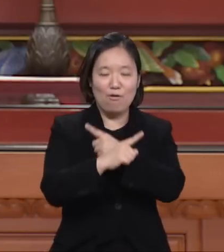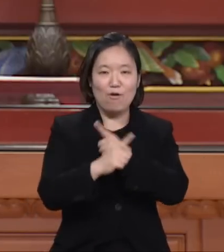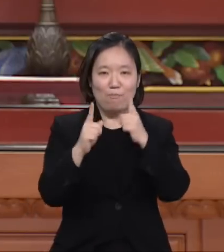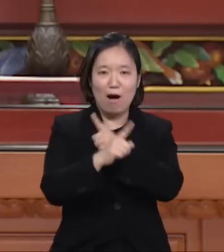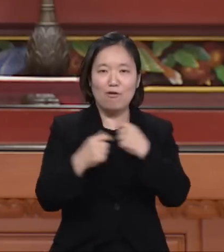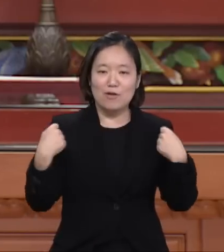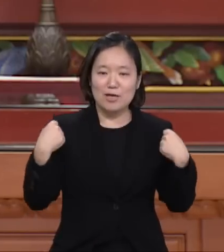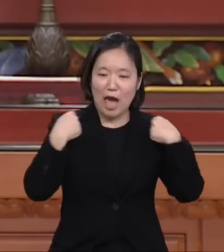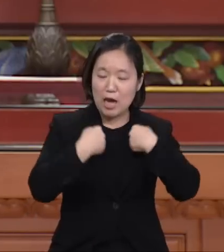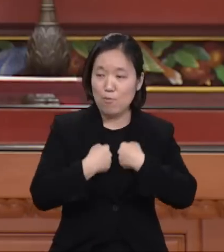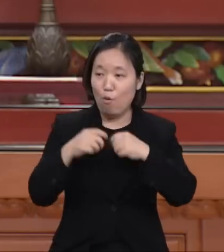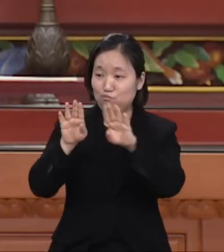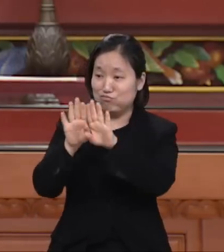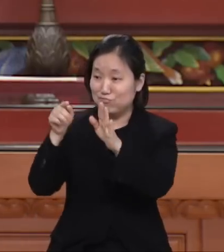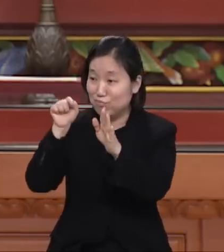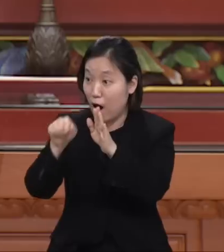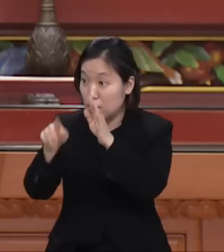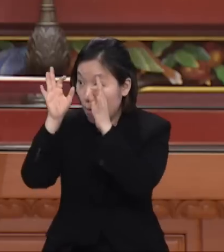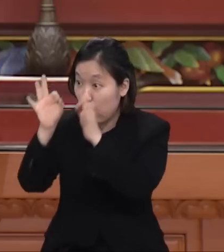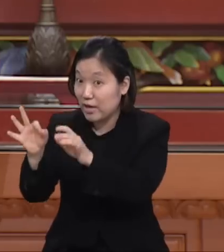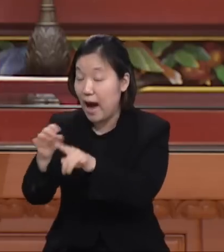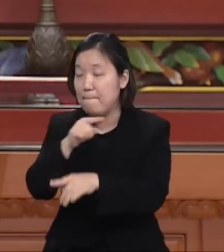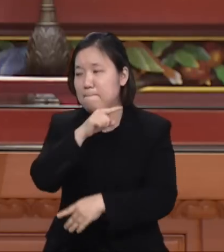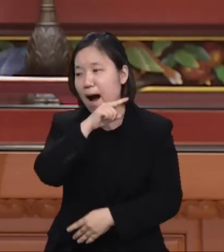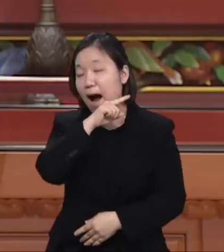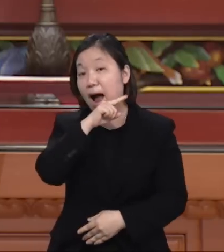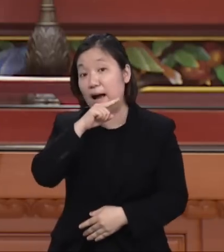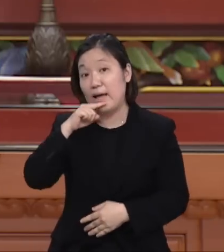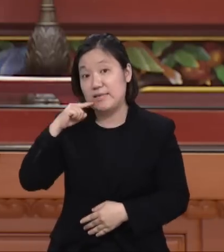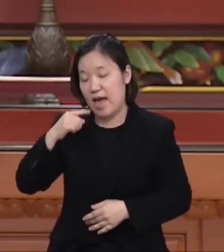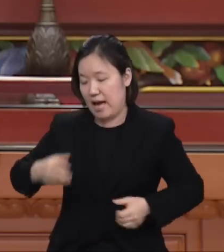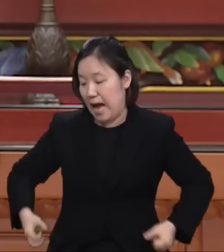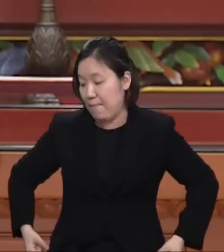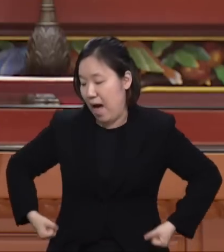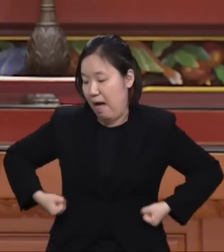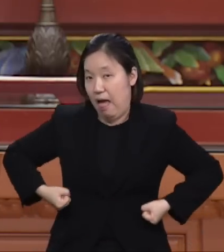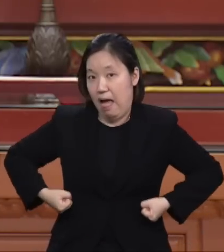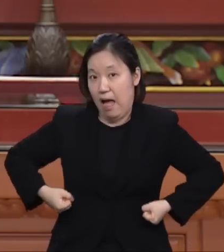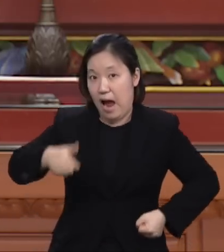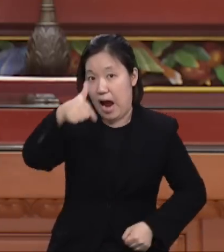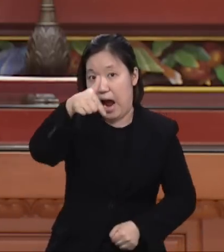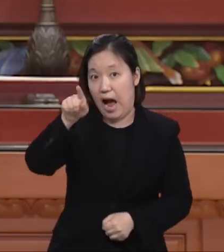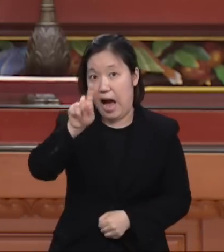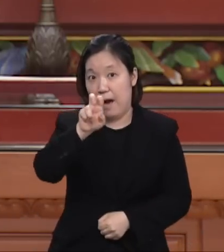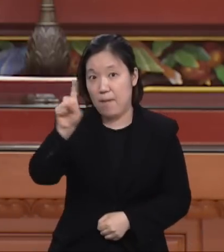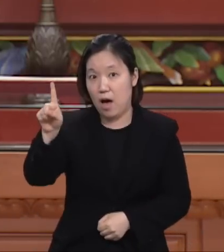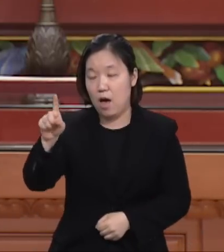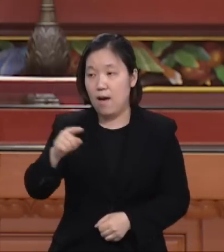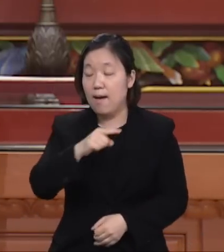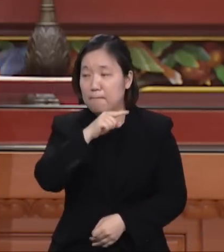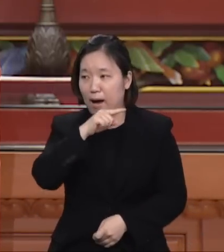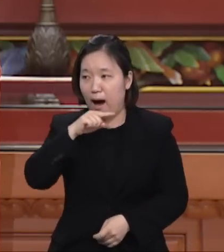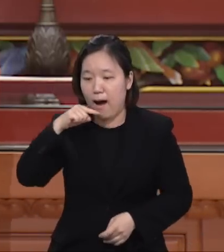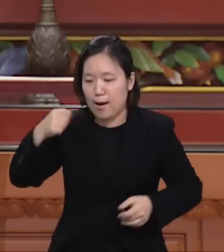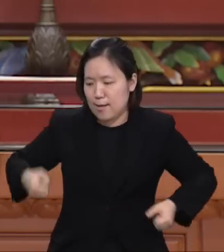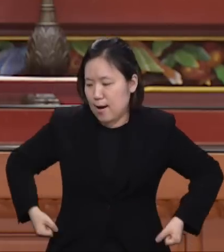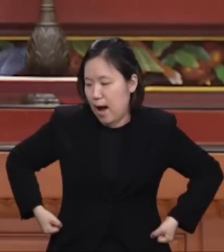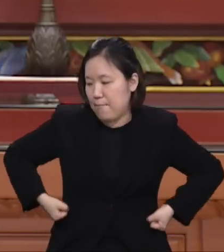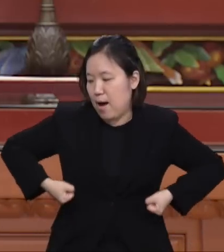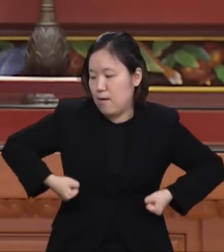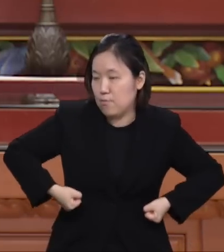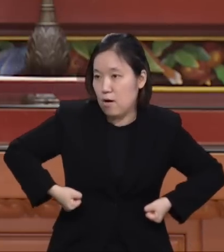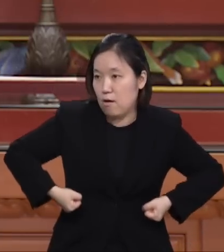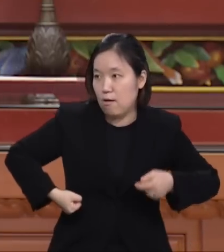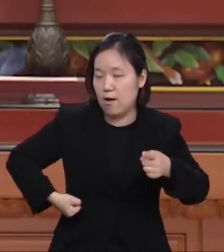나갔는데 빨간 가마가 다 문 앞에 있더랍니다 빨간 카마 그래서 빨간